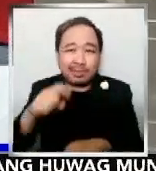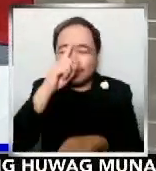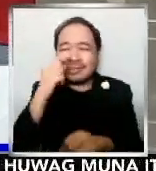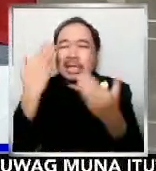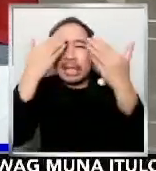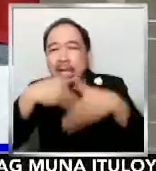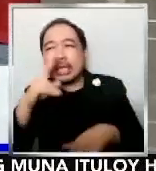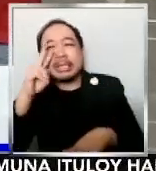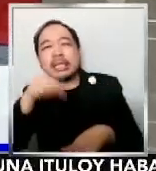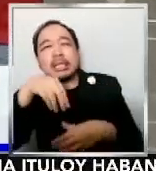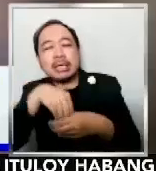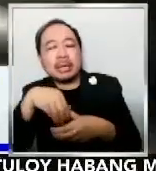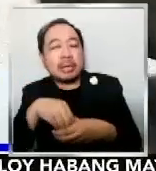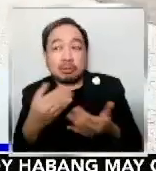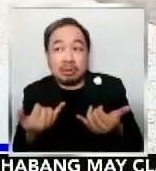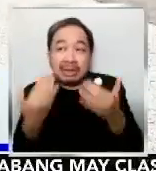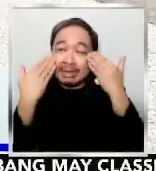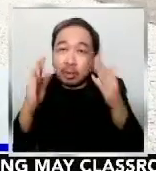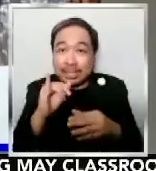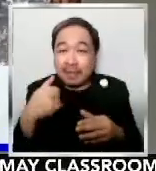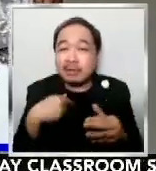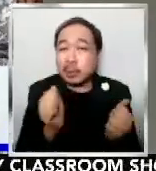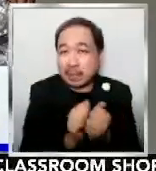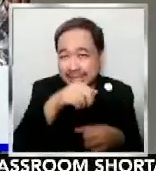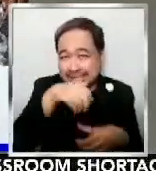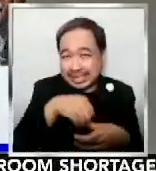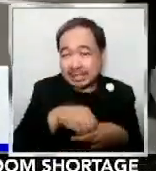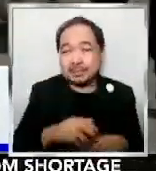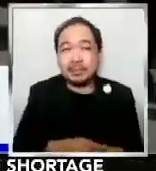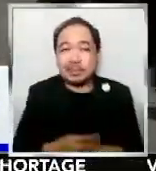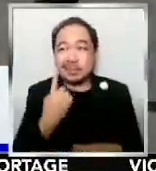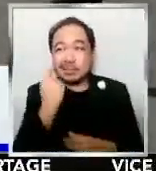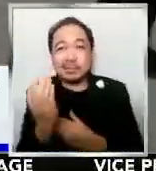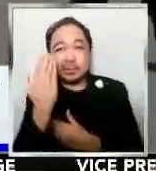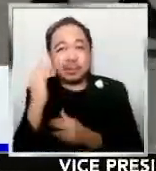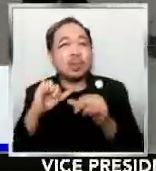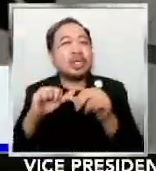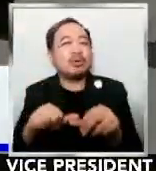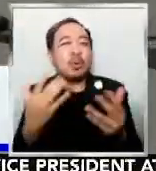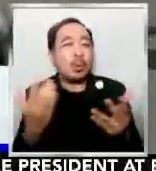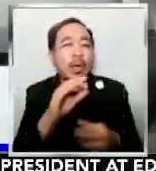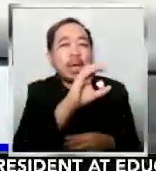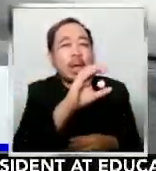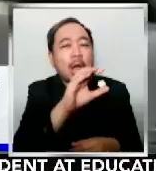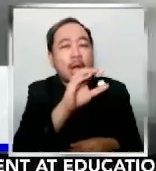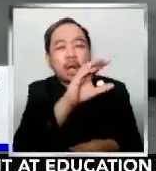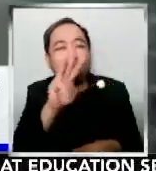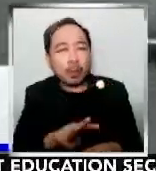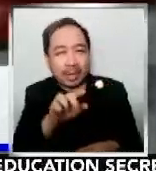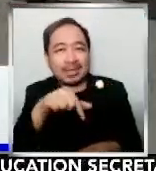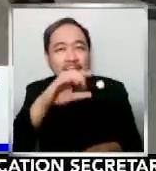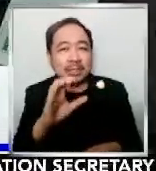bang kasama sa loob ang driver o wala. Kaninang umaga, itinuloy ng IACT ang operasyon sa Commonwealth Avenue, Quezon City. May